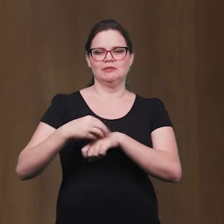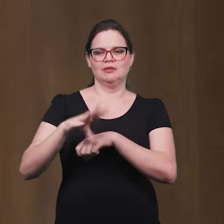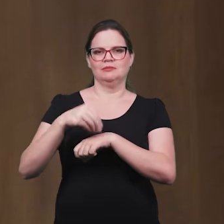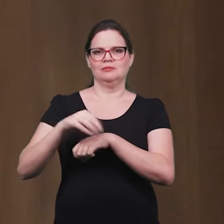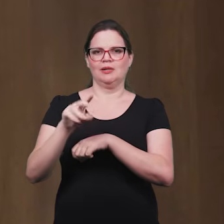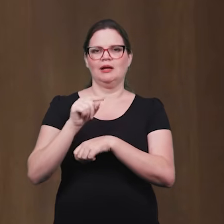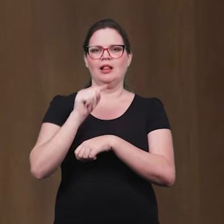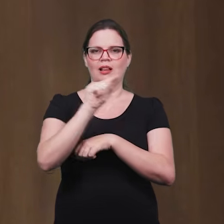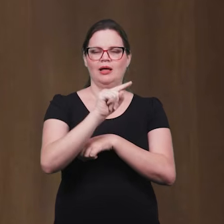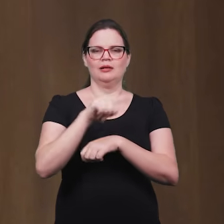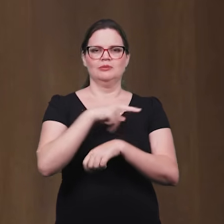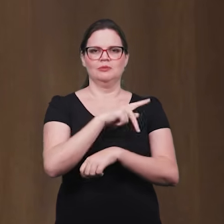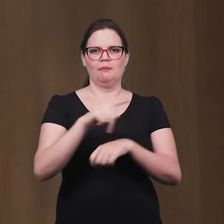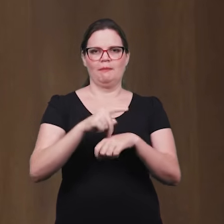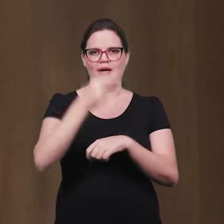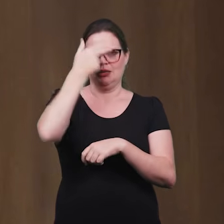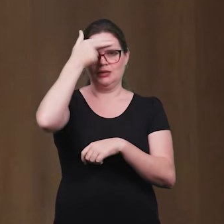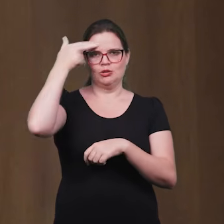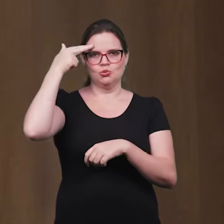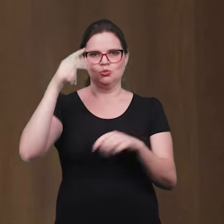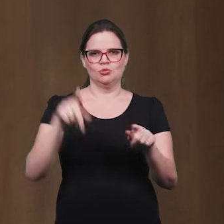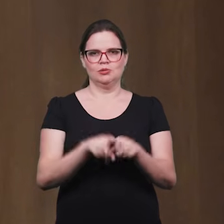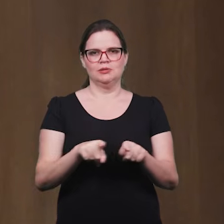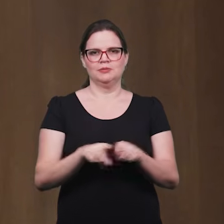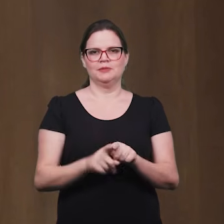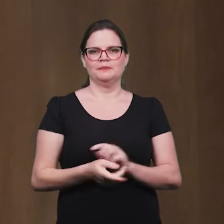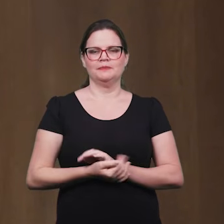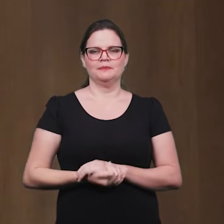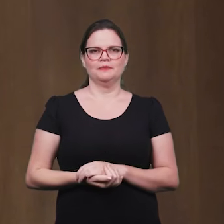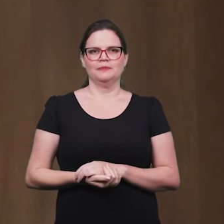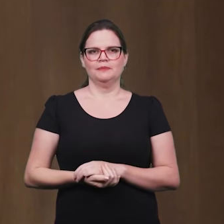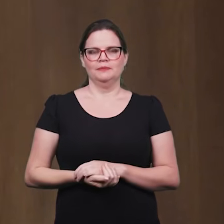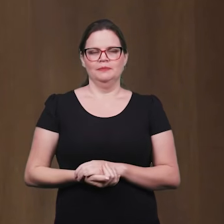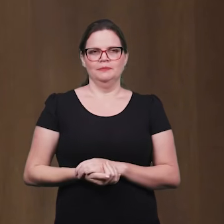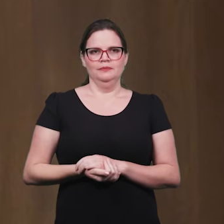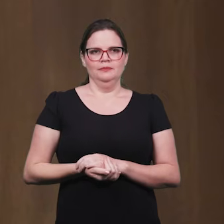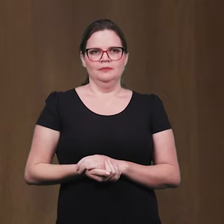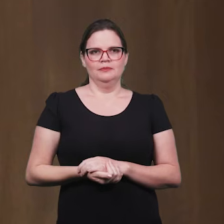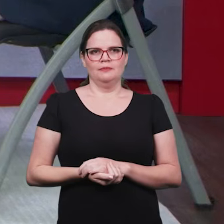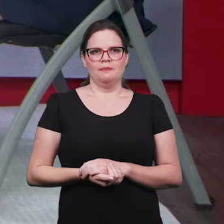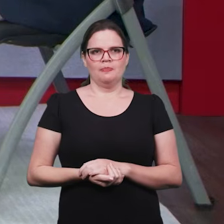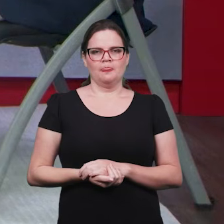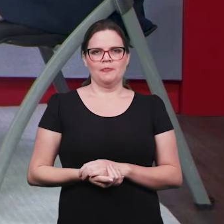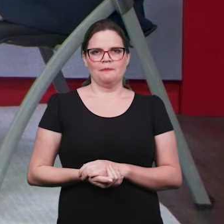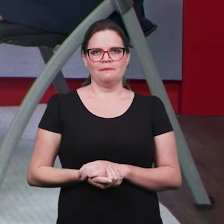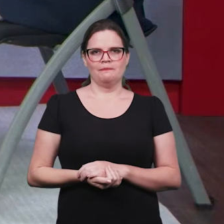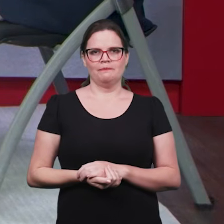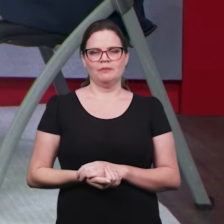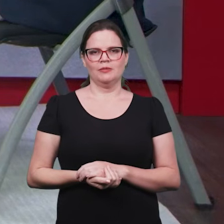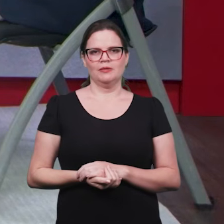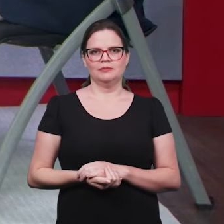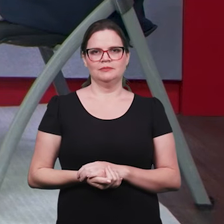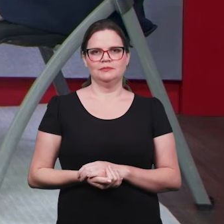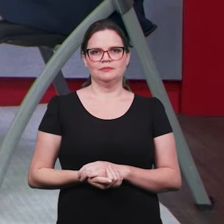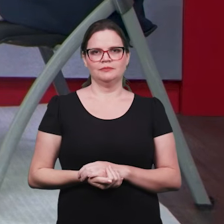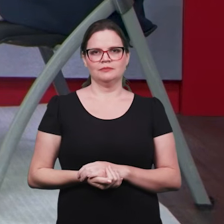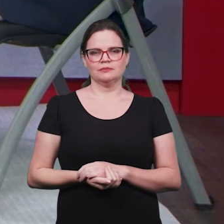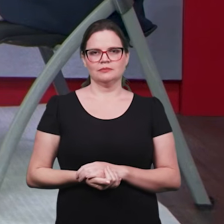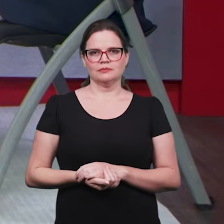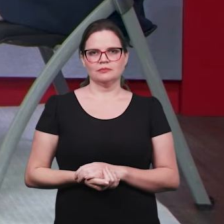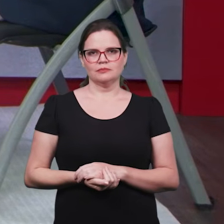você vai replicar isso ou tem a possibilidade de replicar na Lituânia? Было ли какое-то